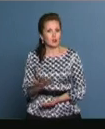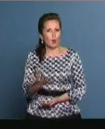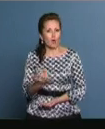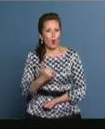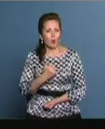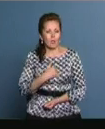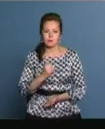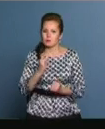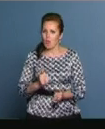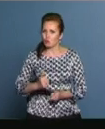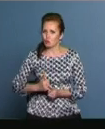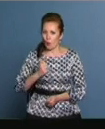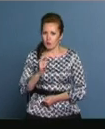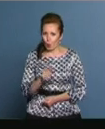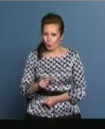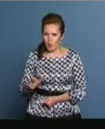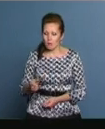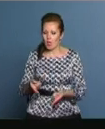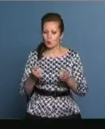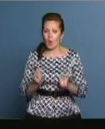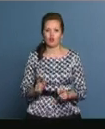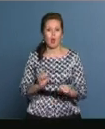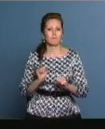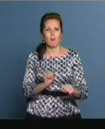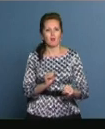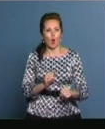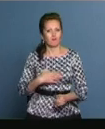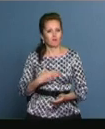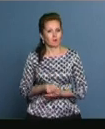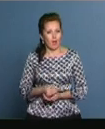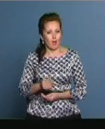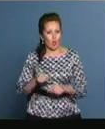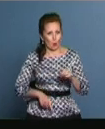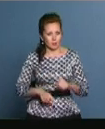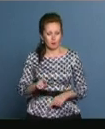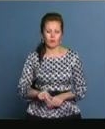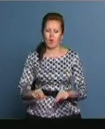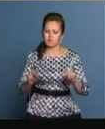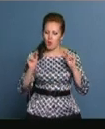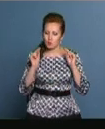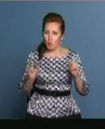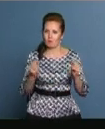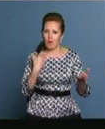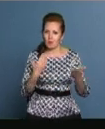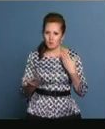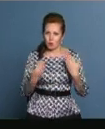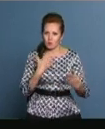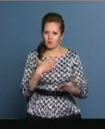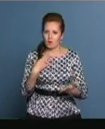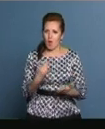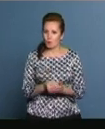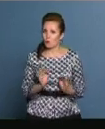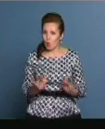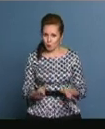людей достойных, настоящих патриотов своей Родины, добросовестно относящихся к своему